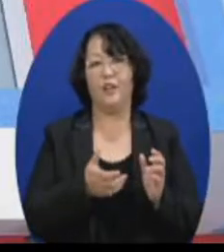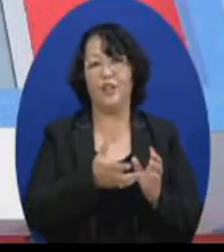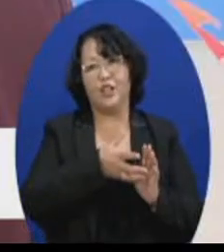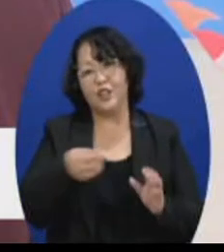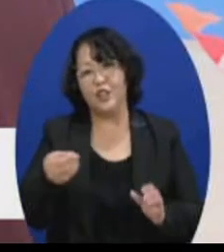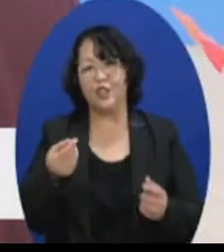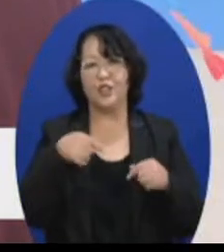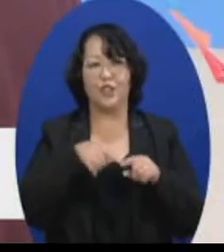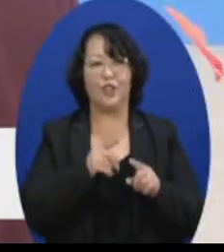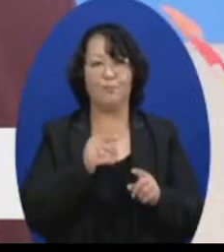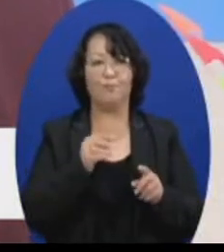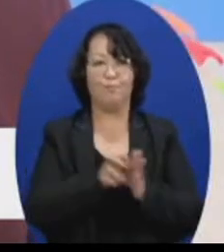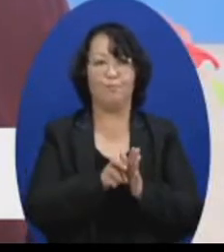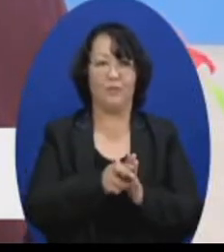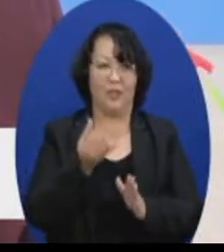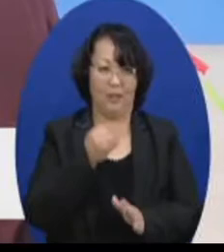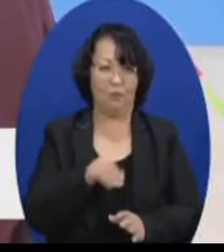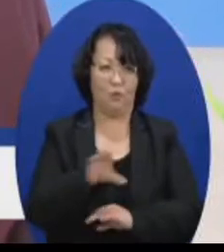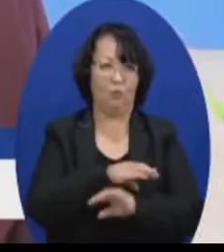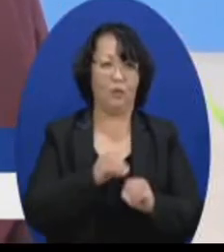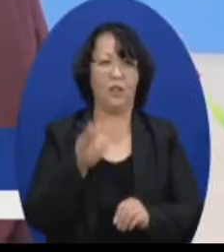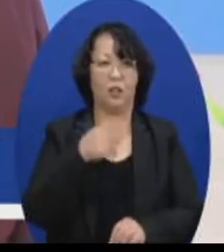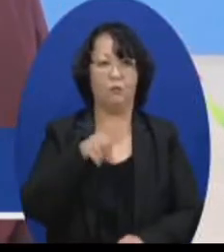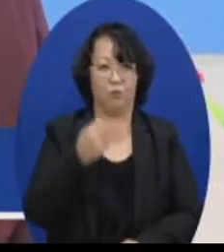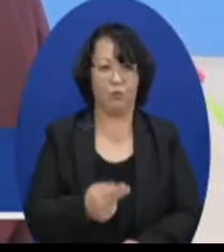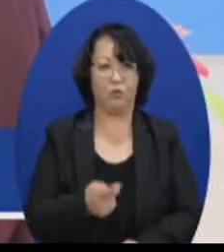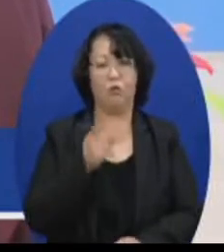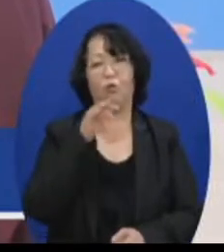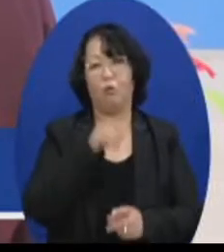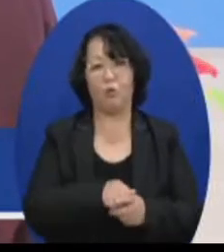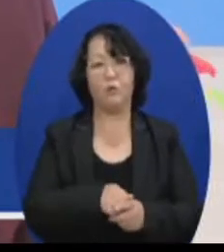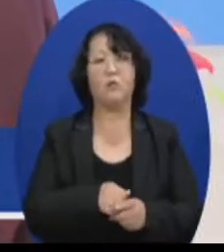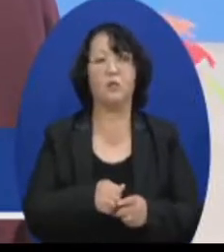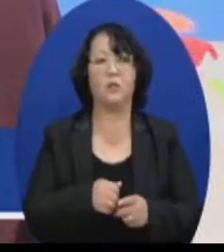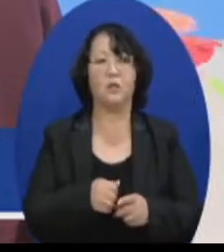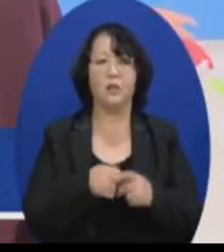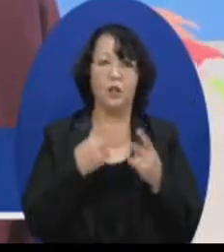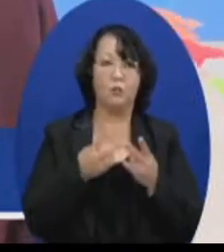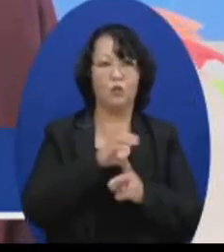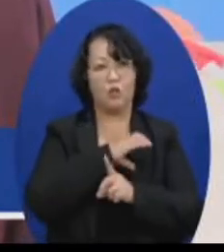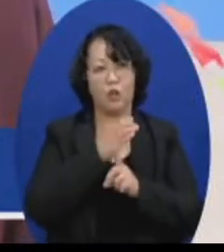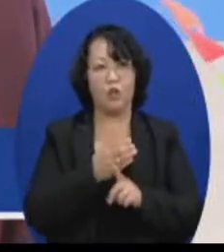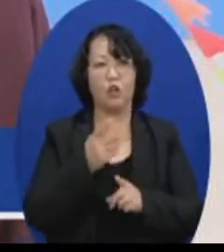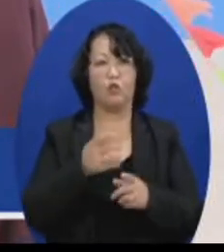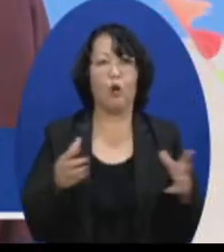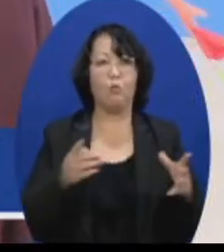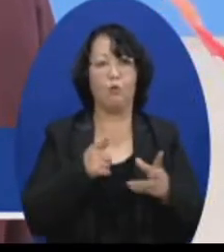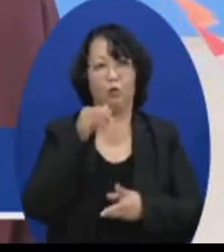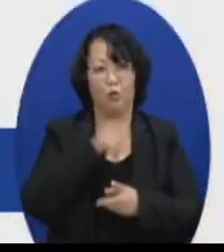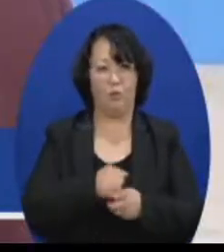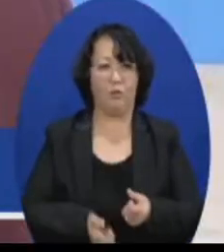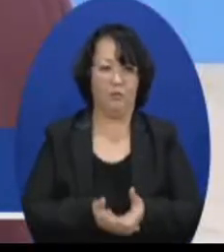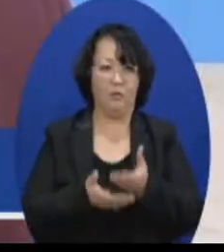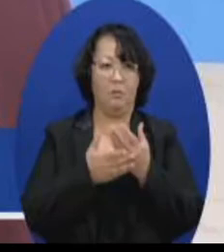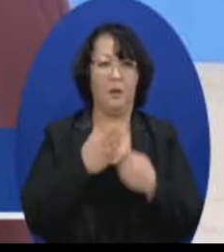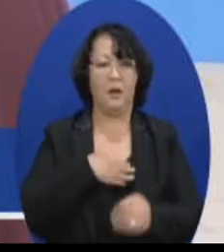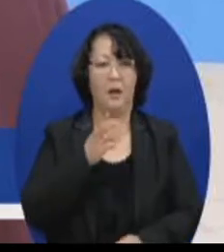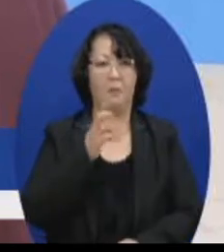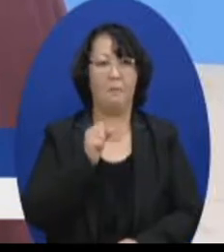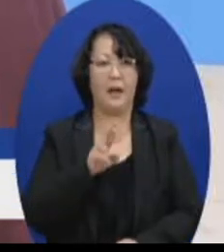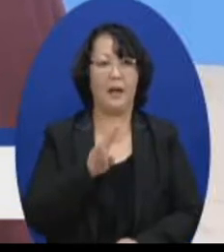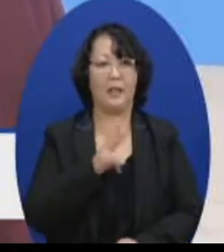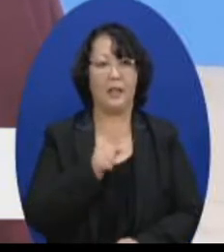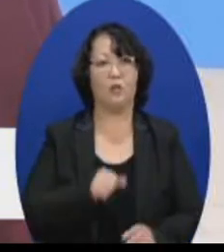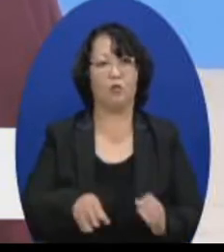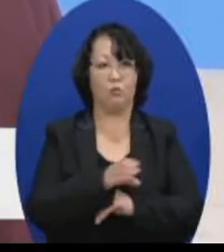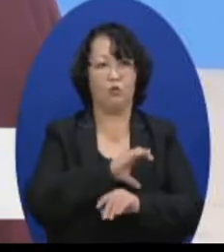болоод одоо нийгэм соёлын ийм томоохон хөрөнгө оруулалттай ажлууд хийгдэж байгаа. Тэгээ өнөөдөр одоо манай Баян Адрах сум гэхэд бас соёлын төв